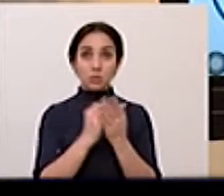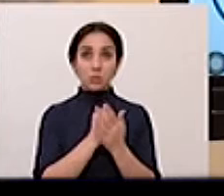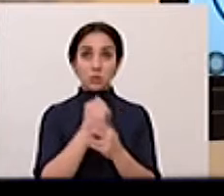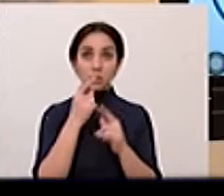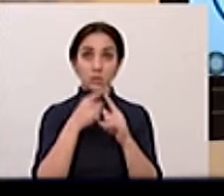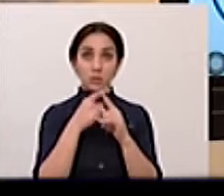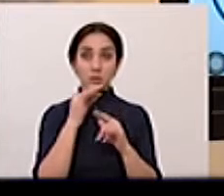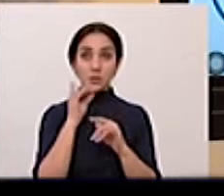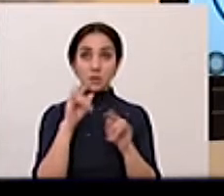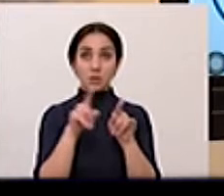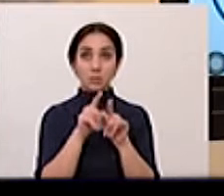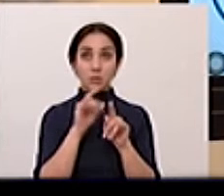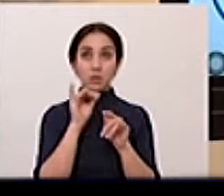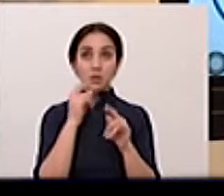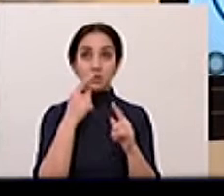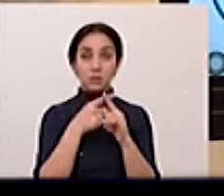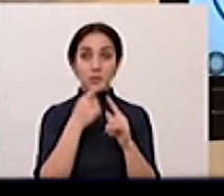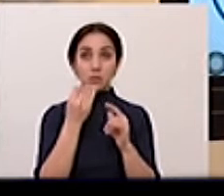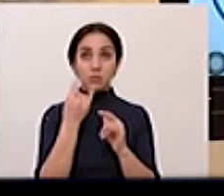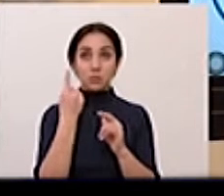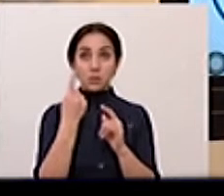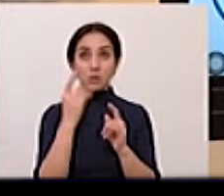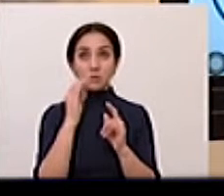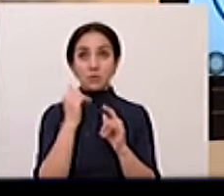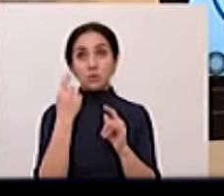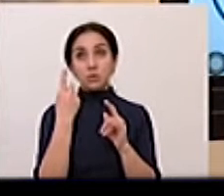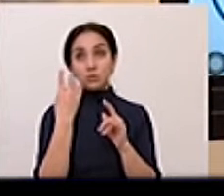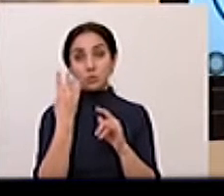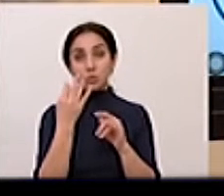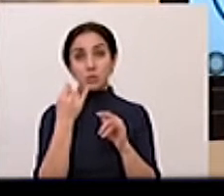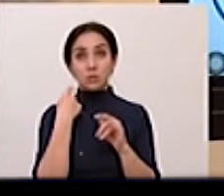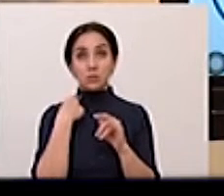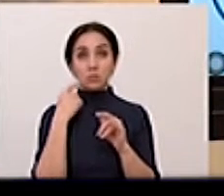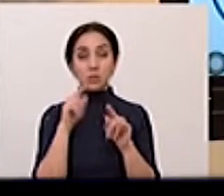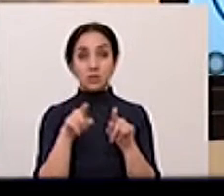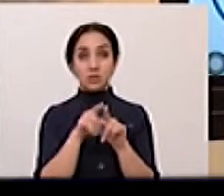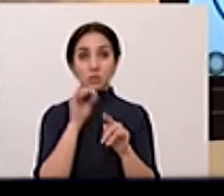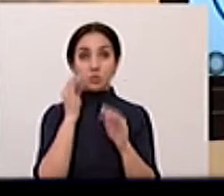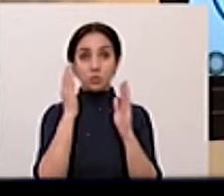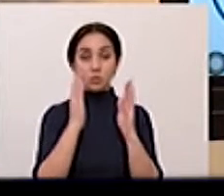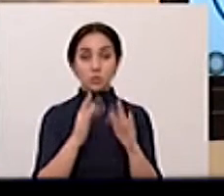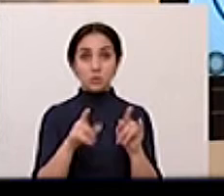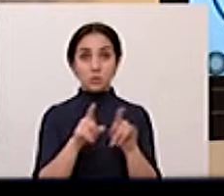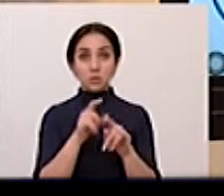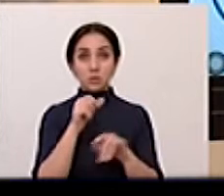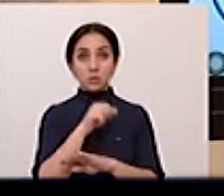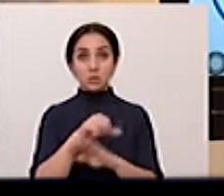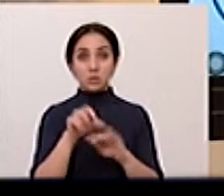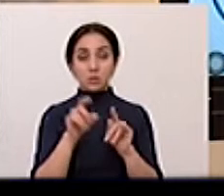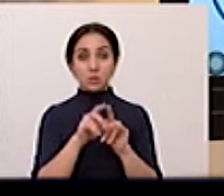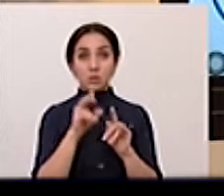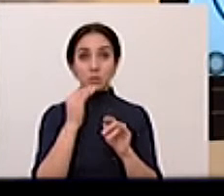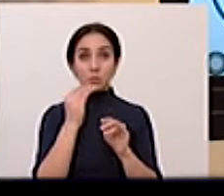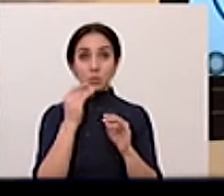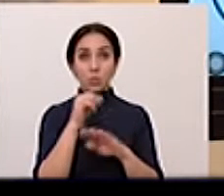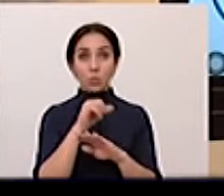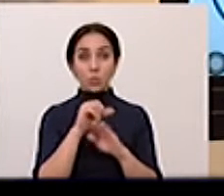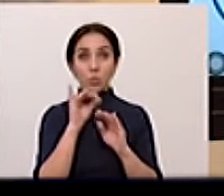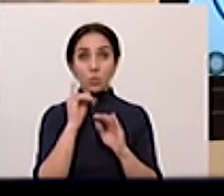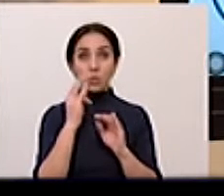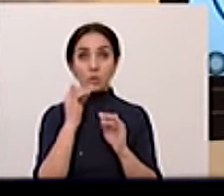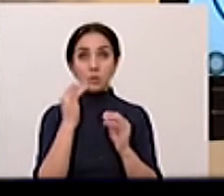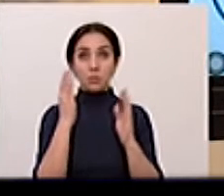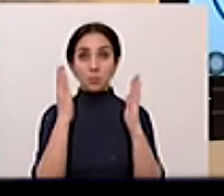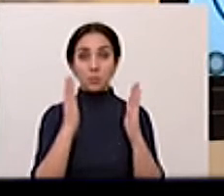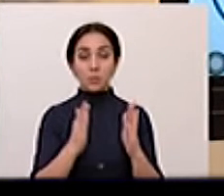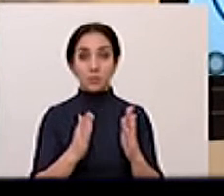X hamda x ning 1 hamda 4 qiymatlarini to'g'ri chiziqlar yordamida y o'qiga nisbatan